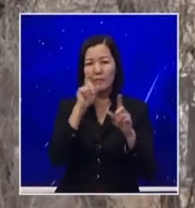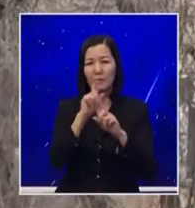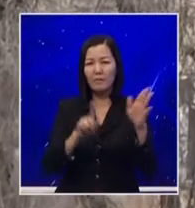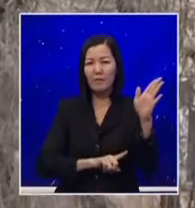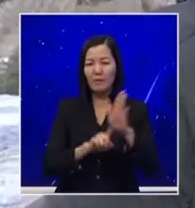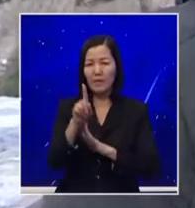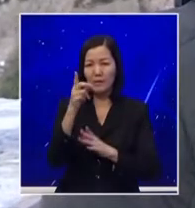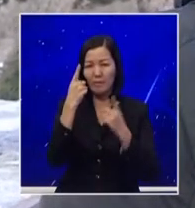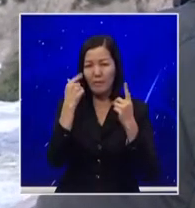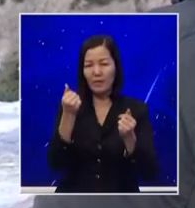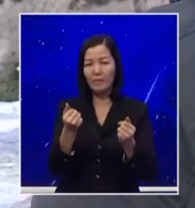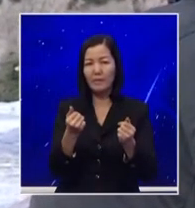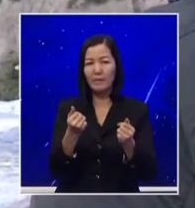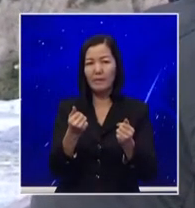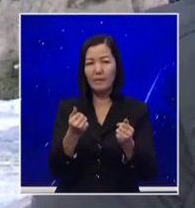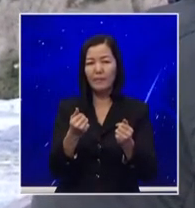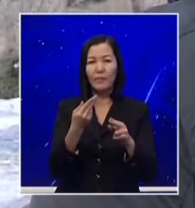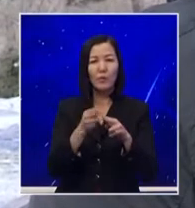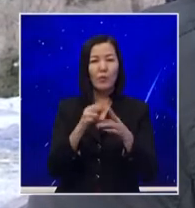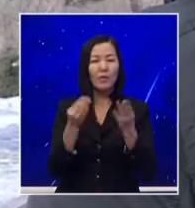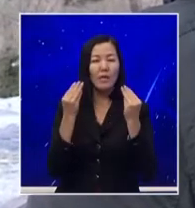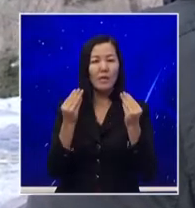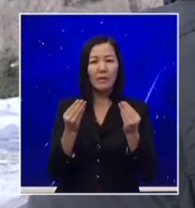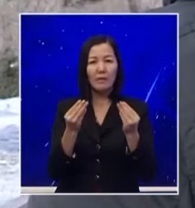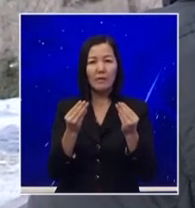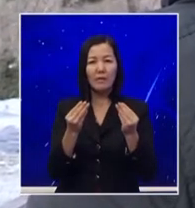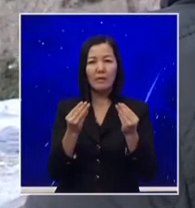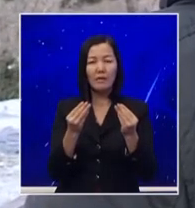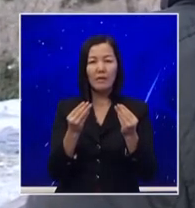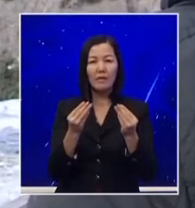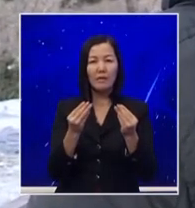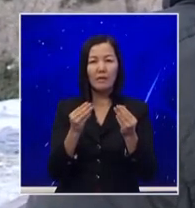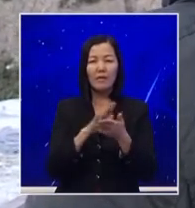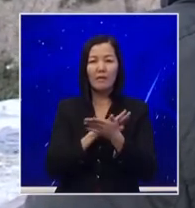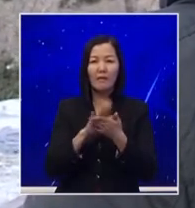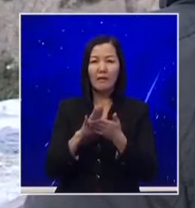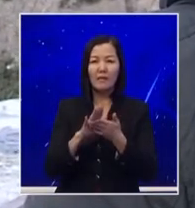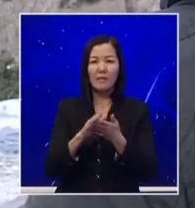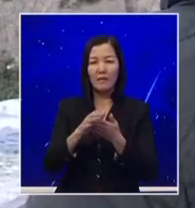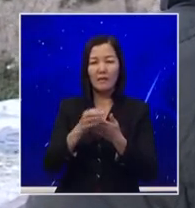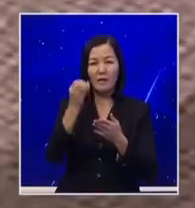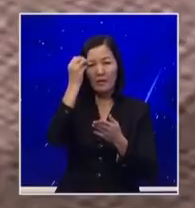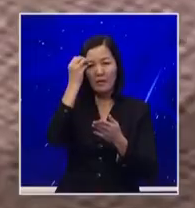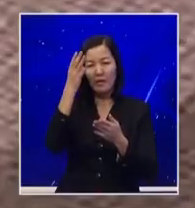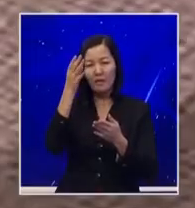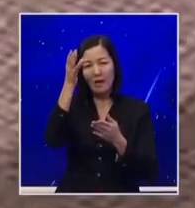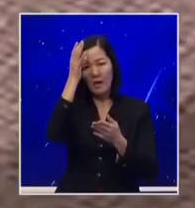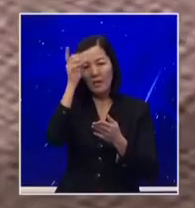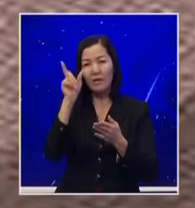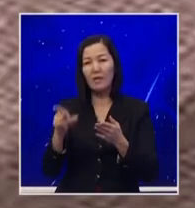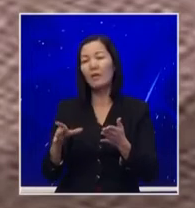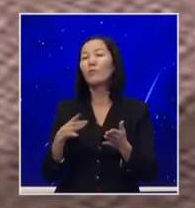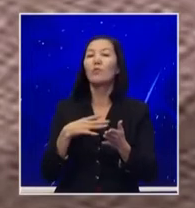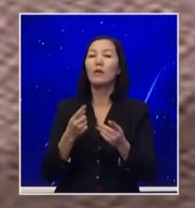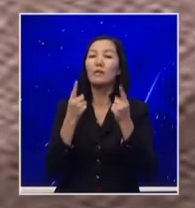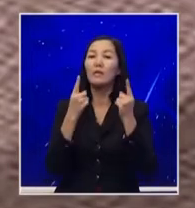білеміз. Бүгісі өте керемет, иманды, таза, данагөй ақсақал ғой. Ел тарихындағы